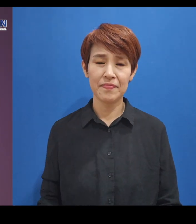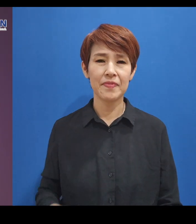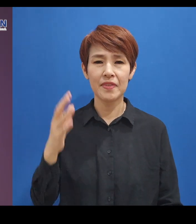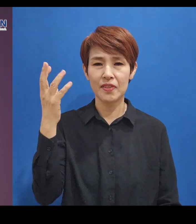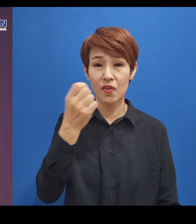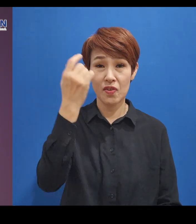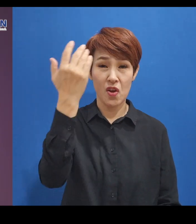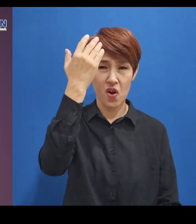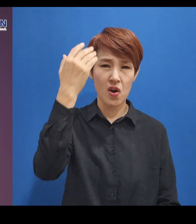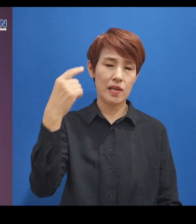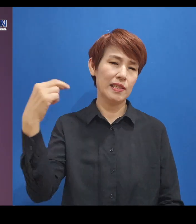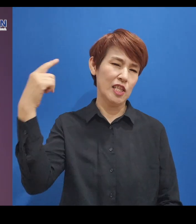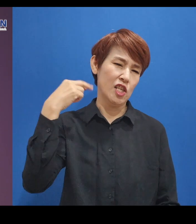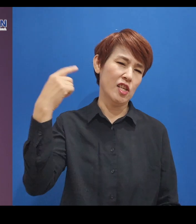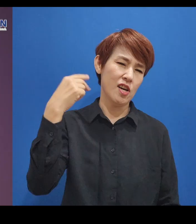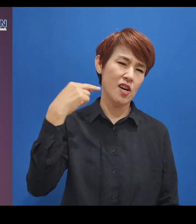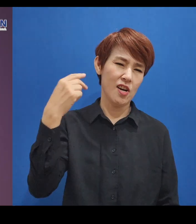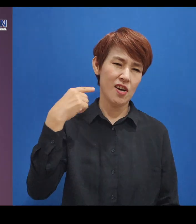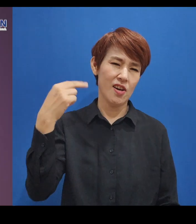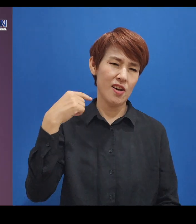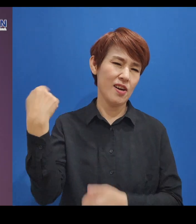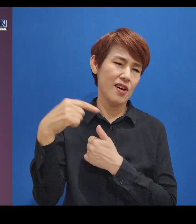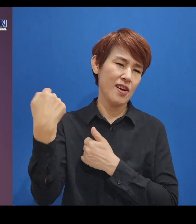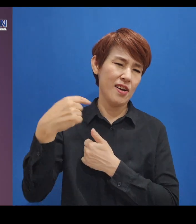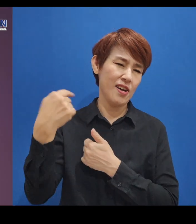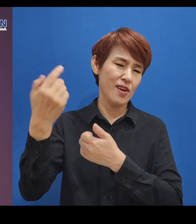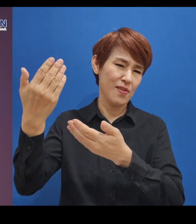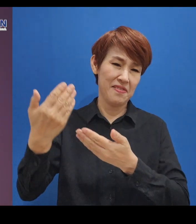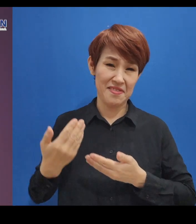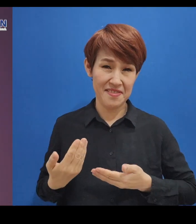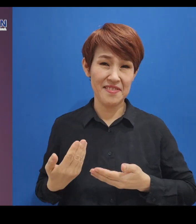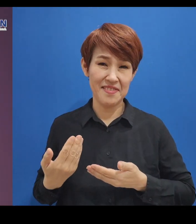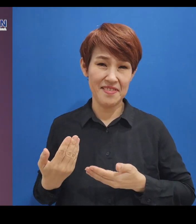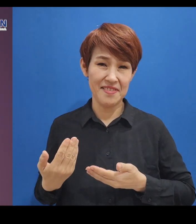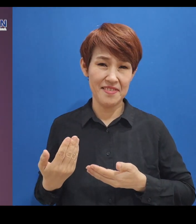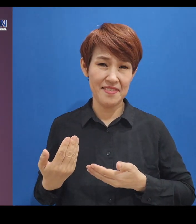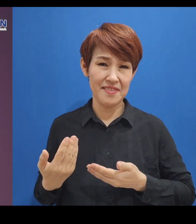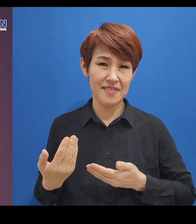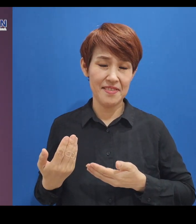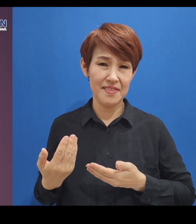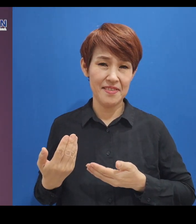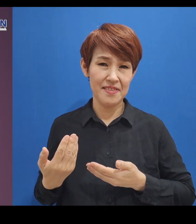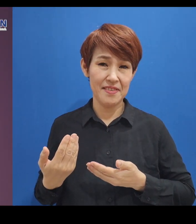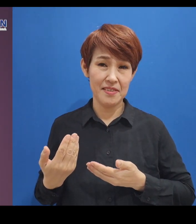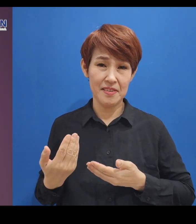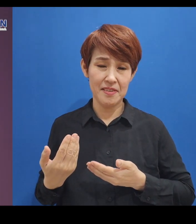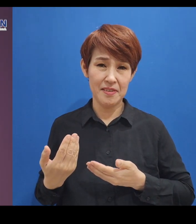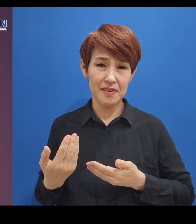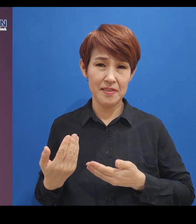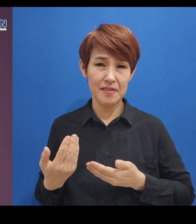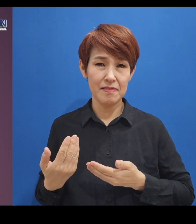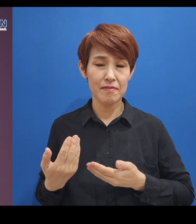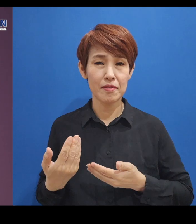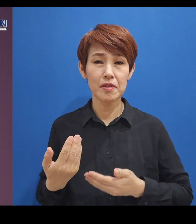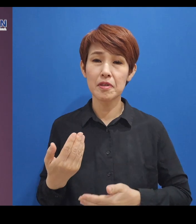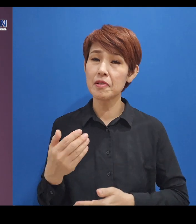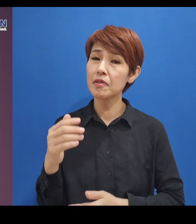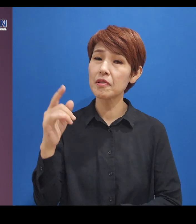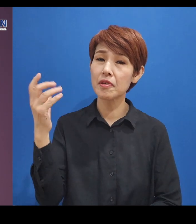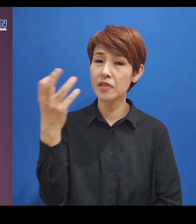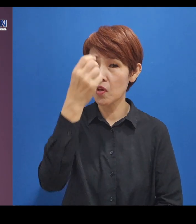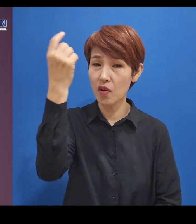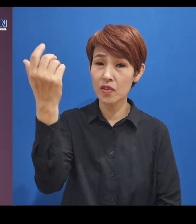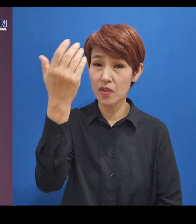그거 틀렸어 나를 가르치시는 그분의 음성을 들어야 할 텐데, 그 입주가회